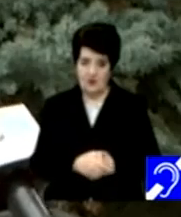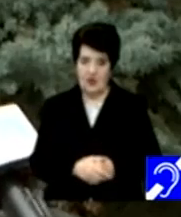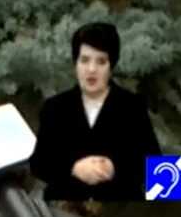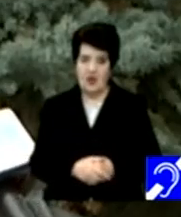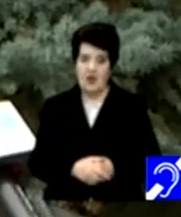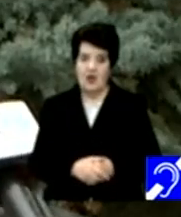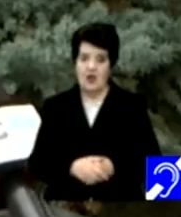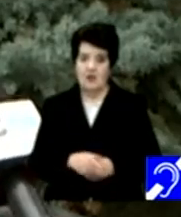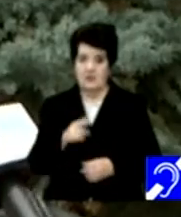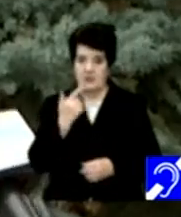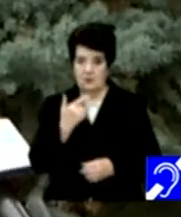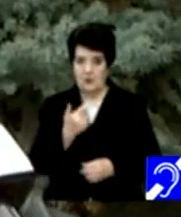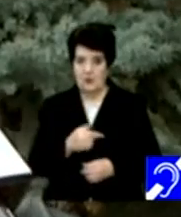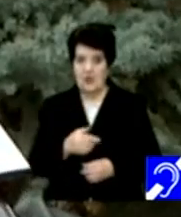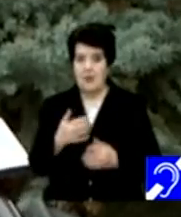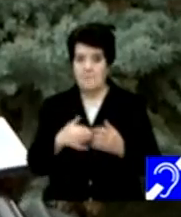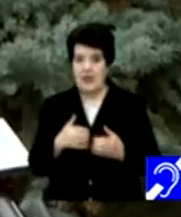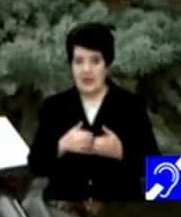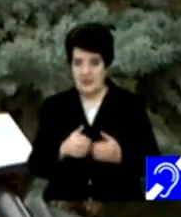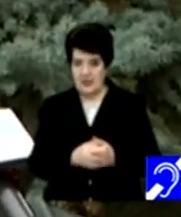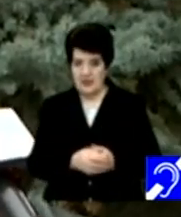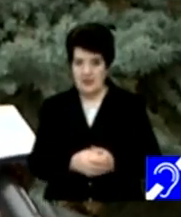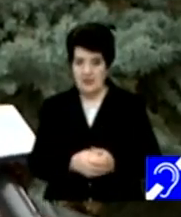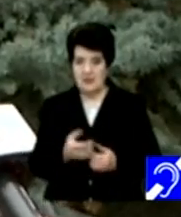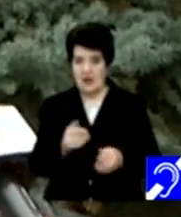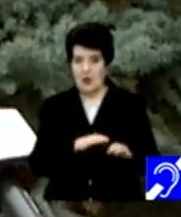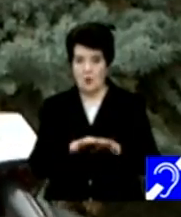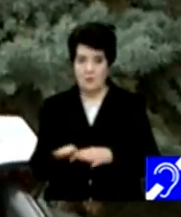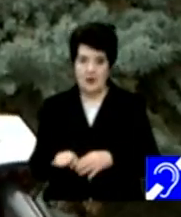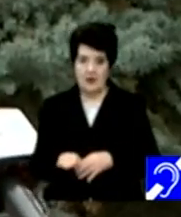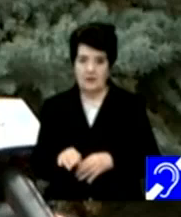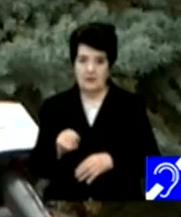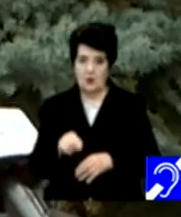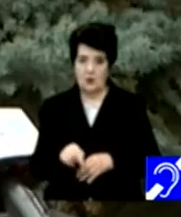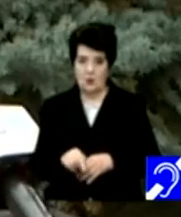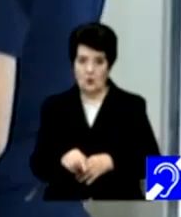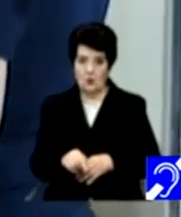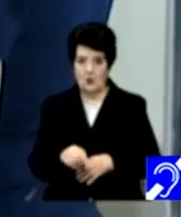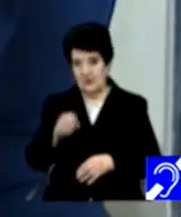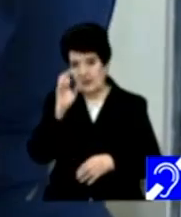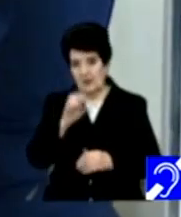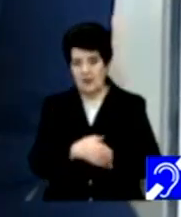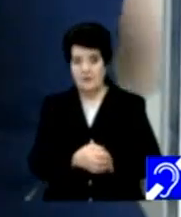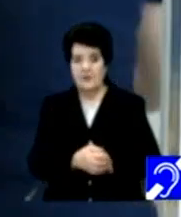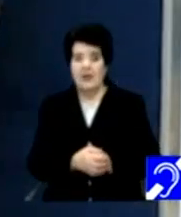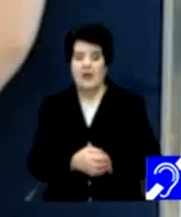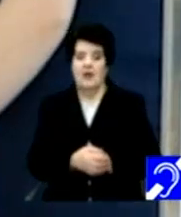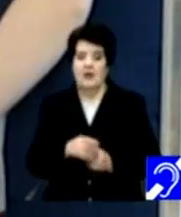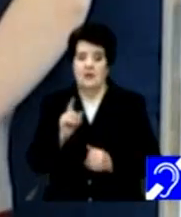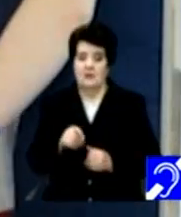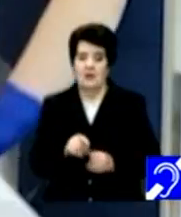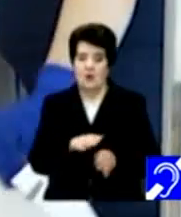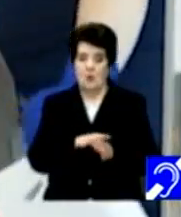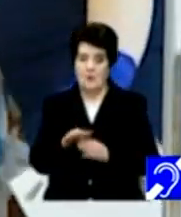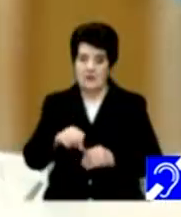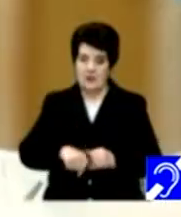acoperire, să spunem așa, medie, dacă facem o comparație cu acoperirea medie pe țară. Rata de vaccinare cu schema completă